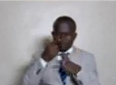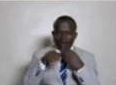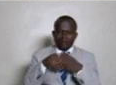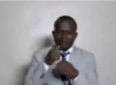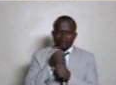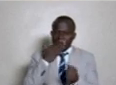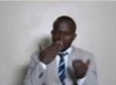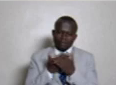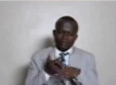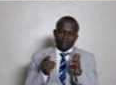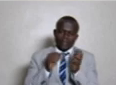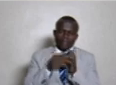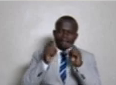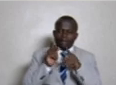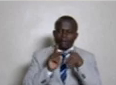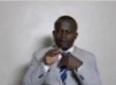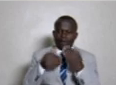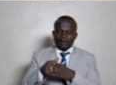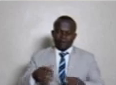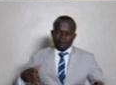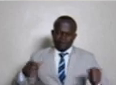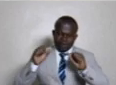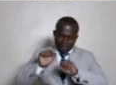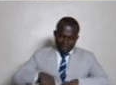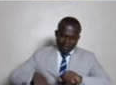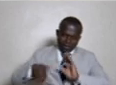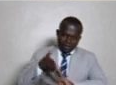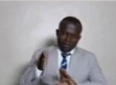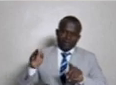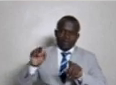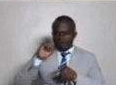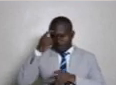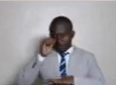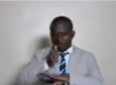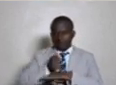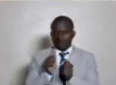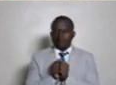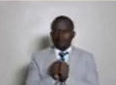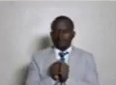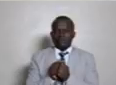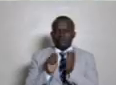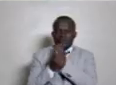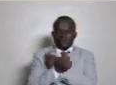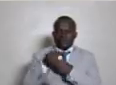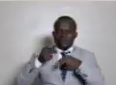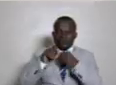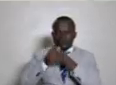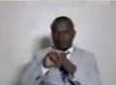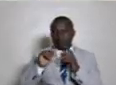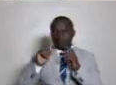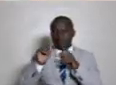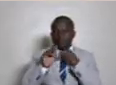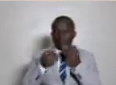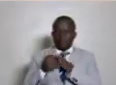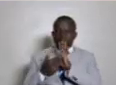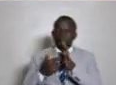icyuho, ariko banazana n'abantu bashoboye kujyana n'uyu muvuduko leta yihaye. Uko izi mpinduka ziba niko abaturage barushaho kugaragaza ko